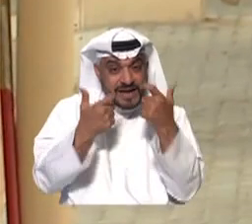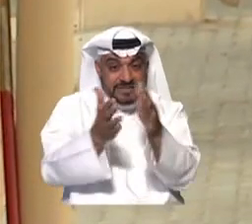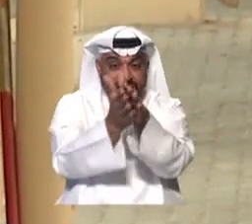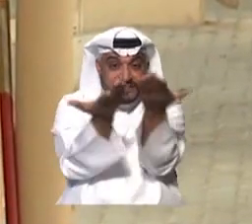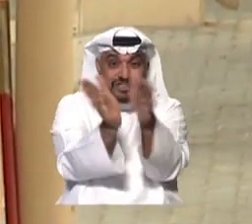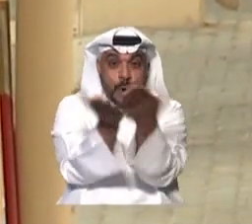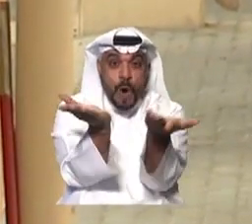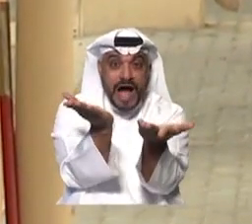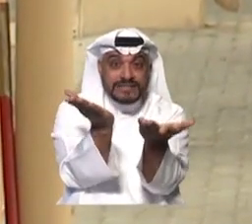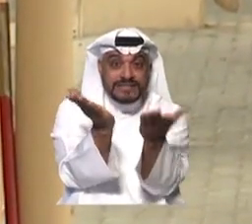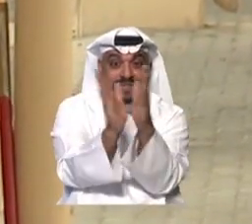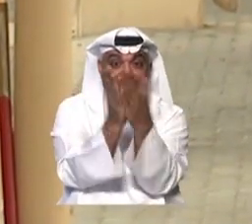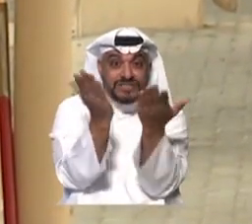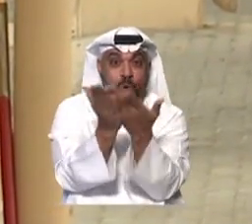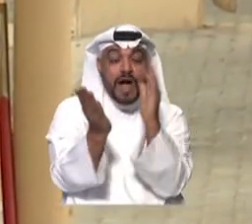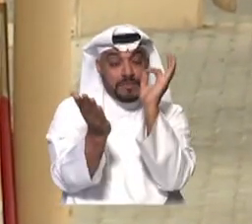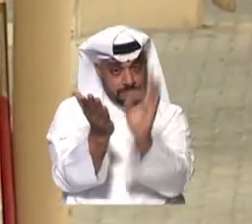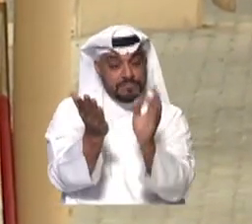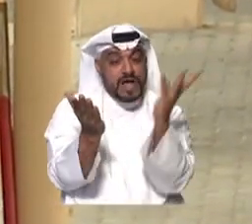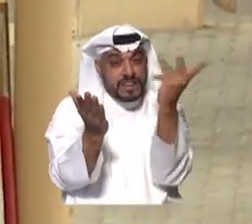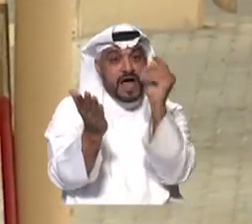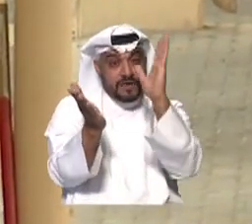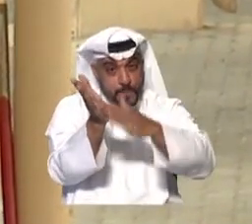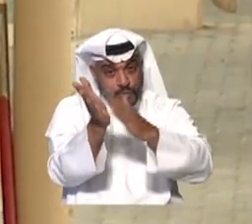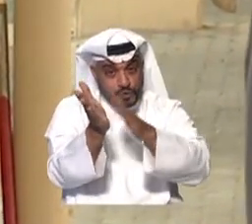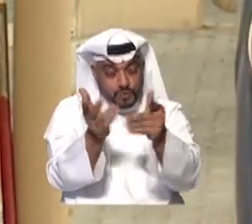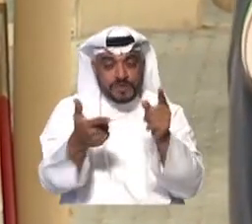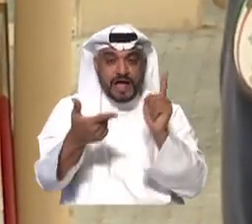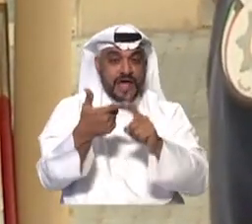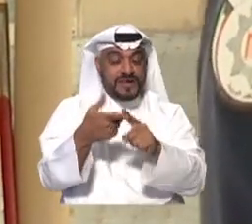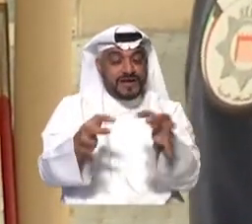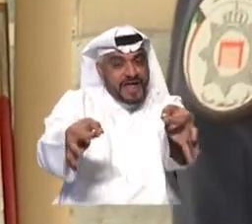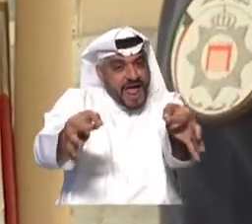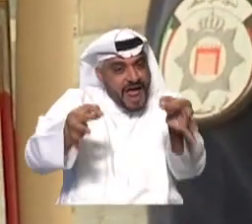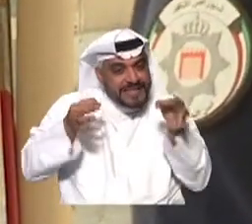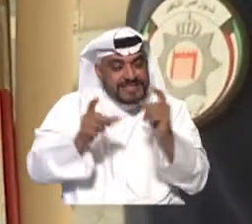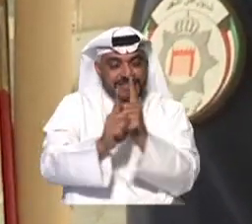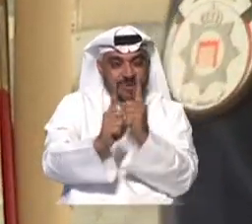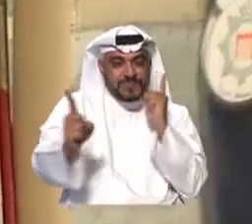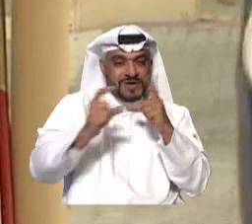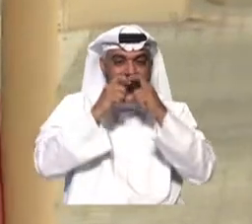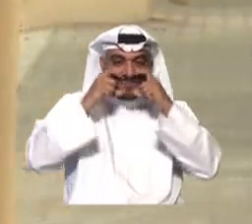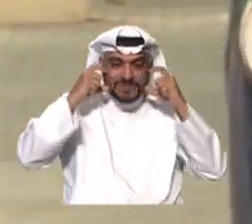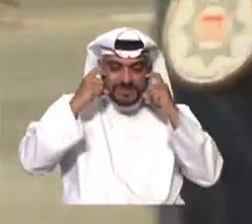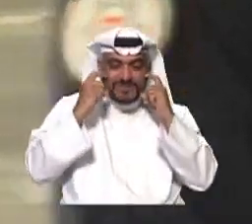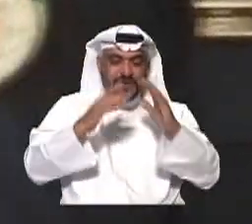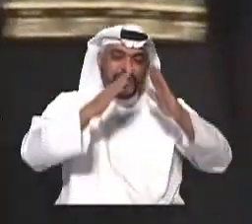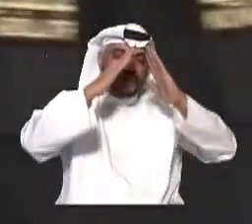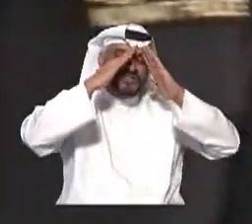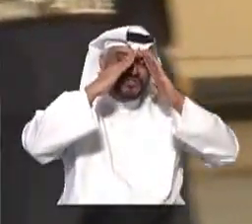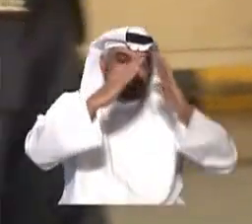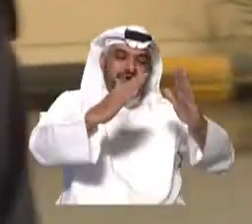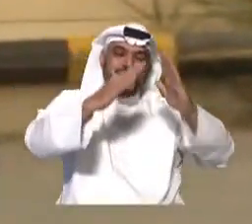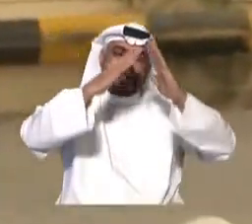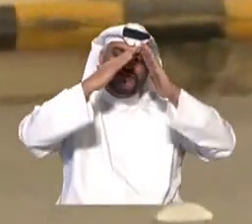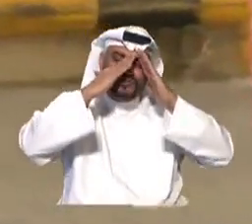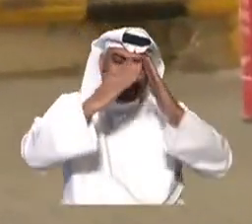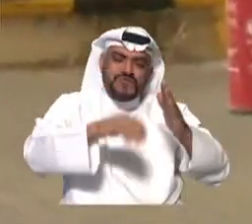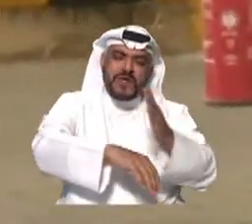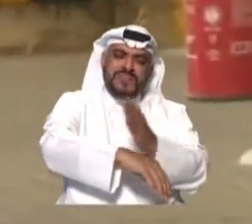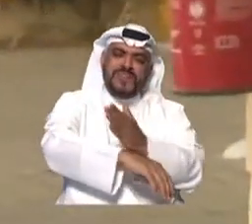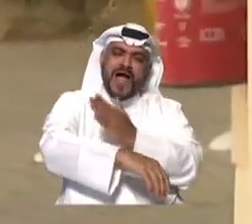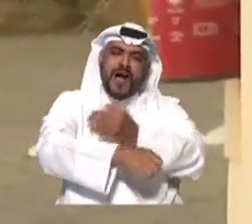صلاحية جوازات السفر وكذلك الالتزام بالاشتراطات الصحية والأمنية. الشكر لي العقيد عبد